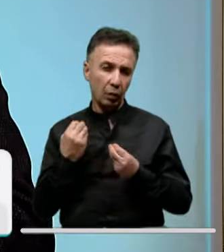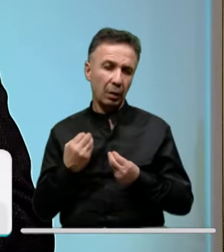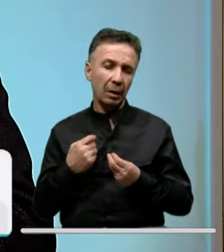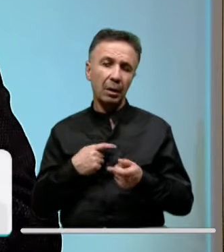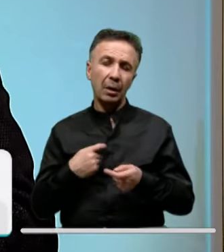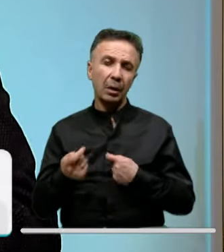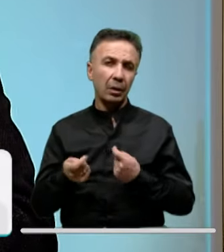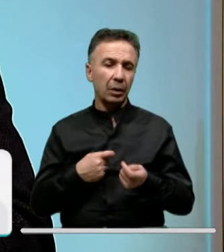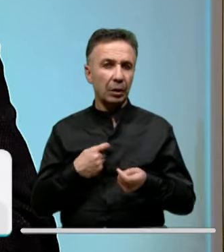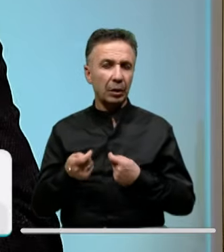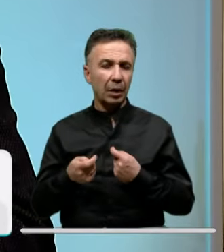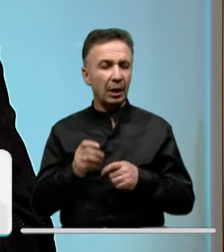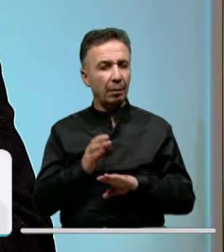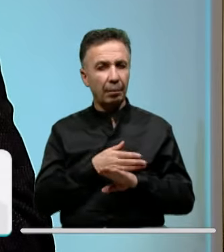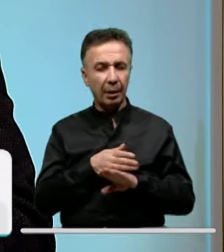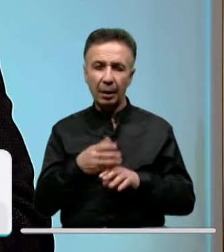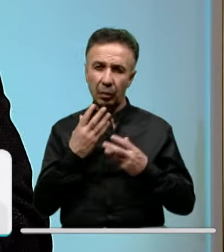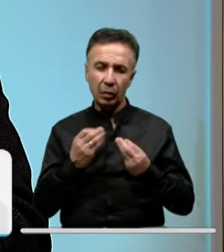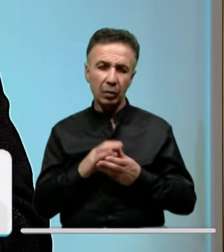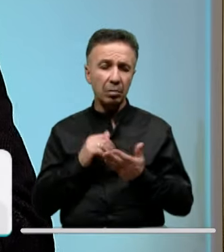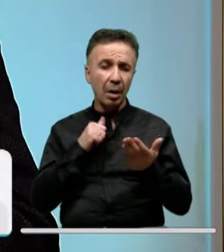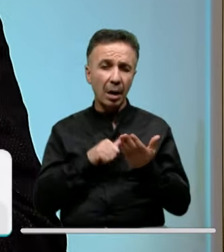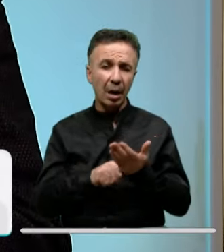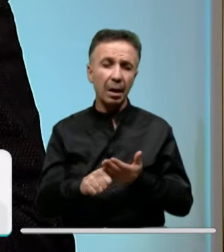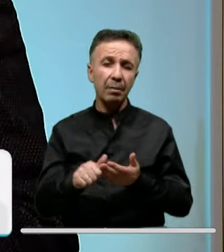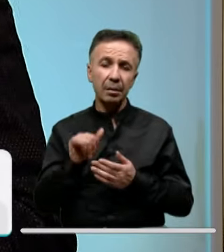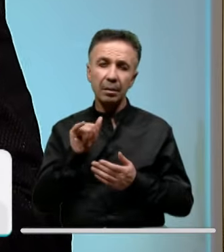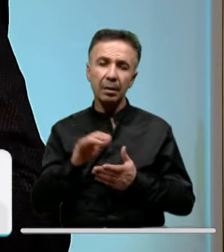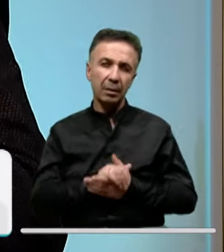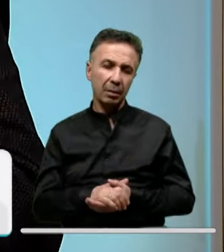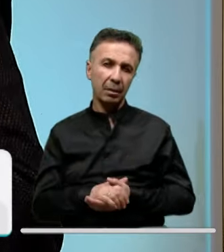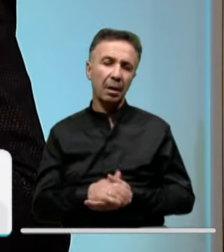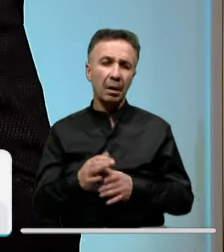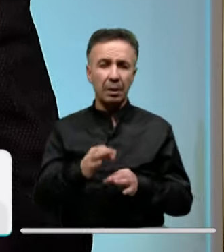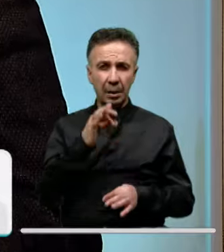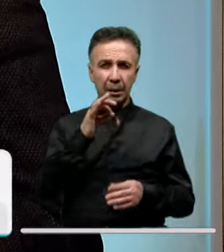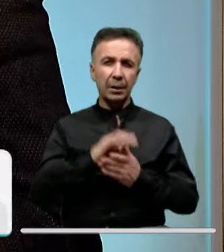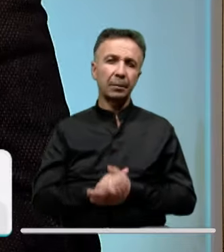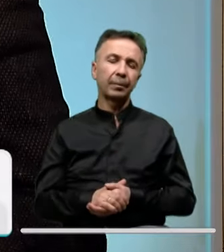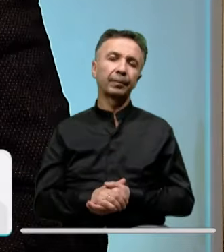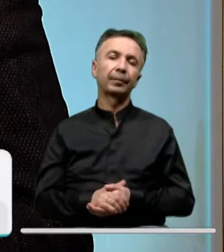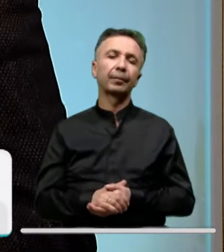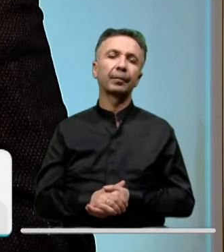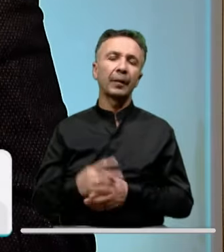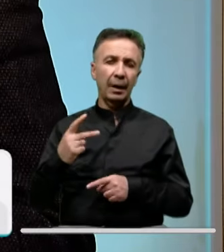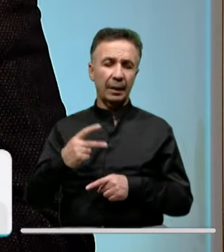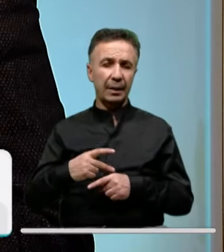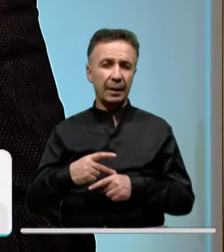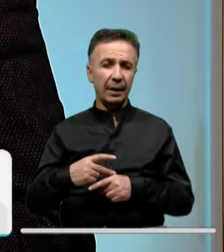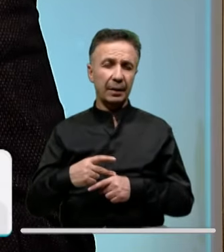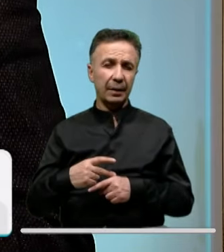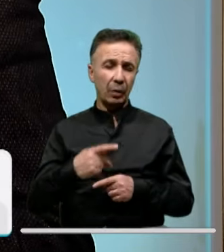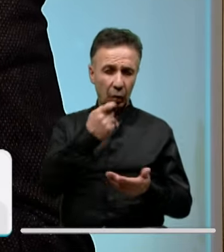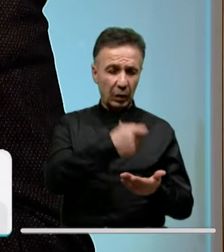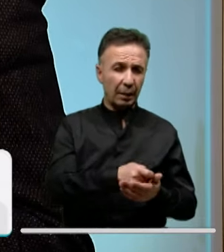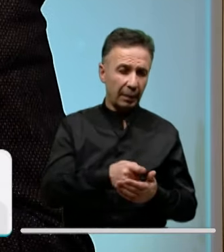ticari emtia olsun, mallarımız olsun, hepsi aynı kalemin ürünleri. Şimdi bir insanın efendim zekat ödeme günü ki,